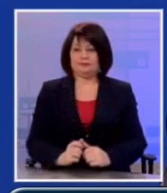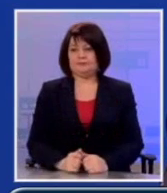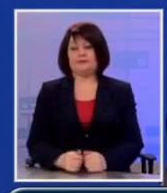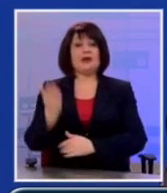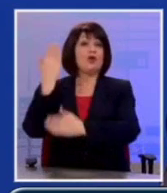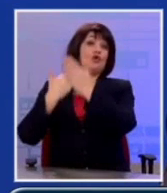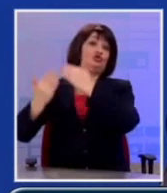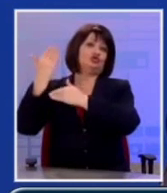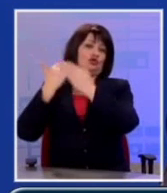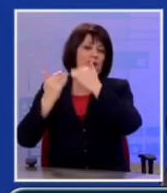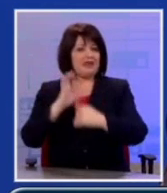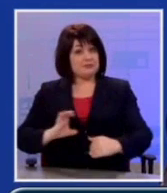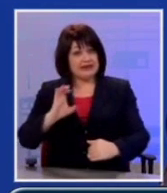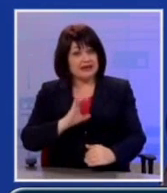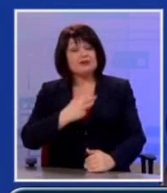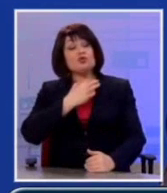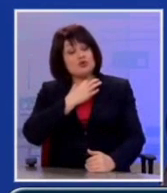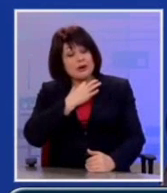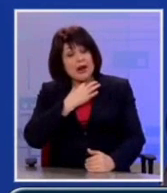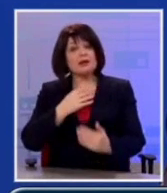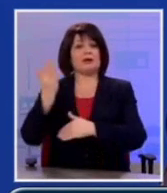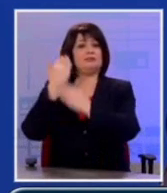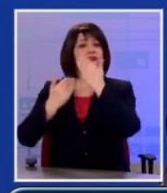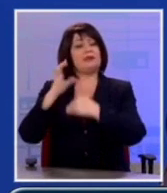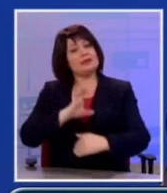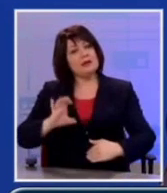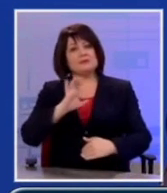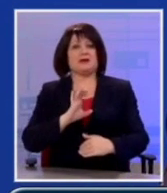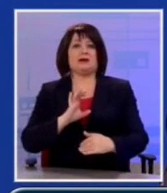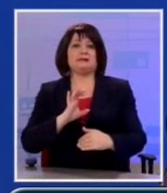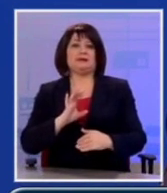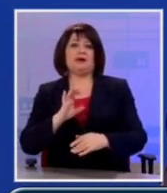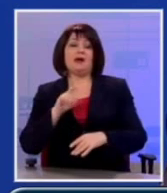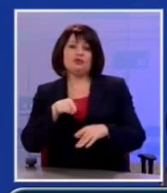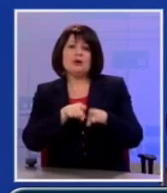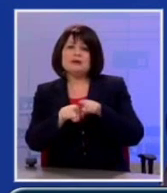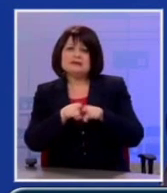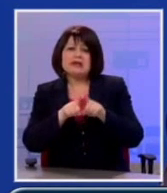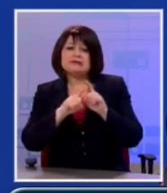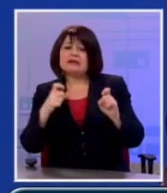Αυτό όμως είναι και αντικείμενο του προγραμματισμού της και της